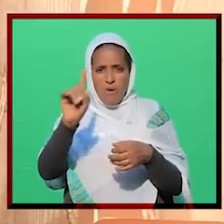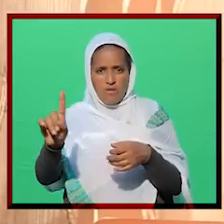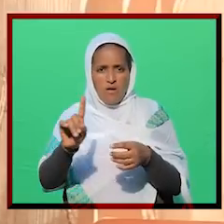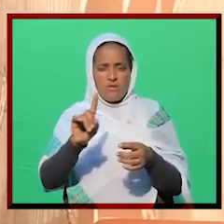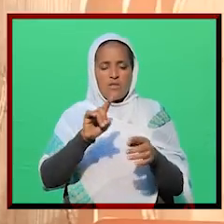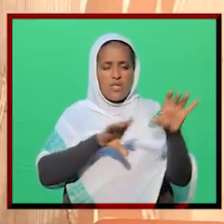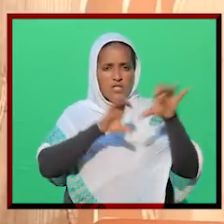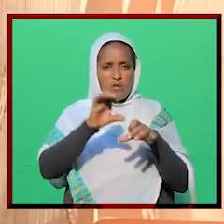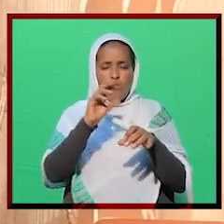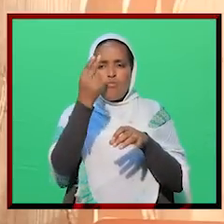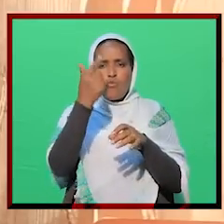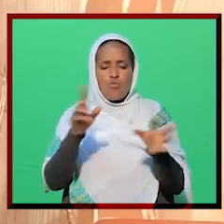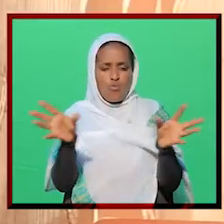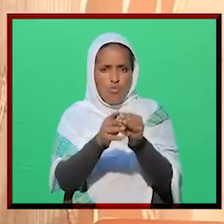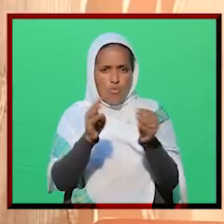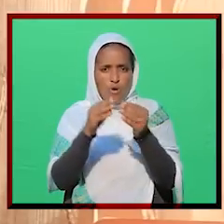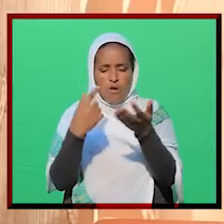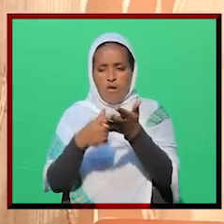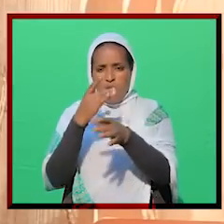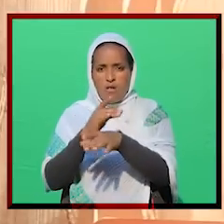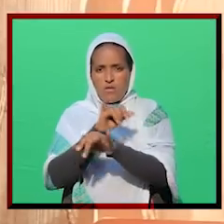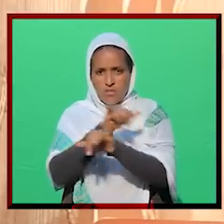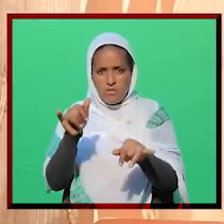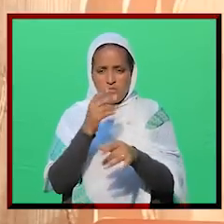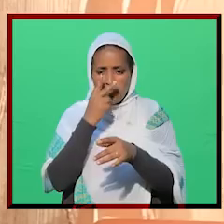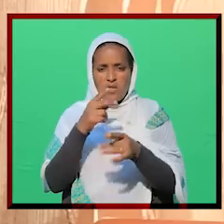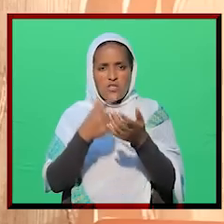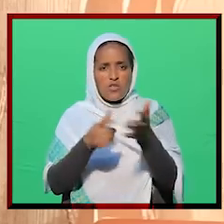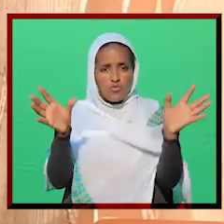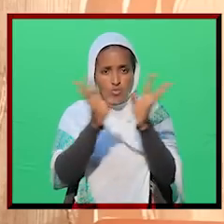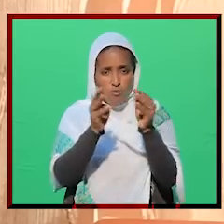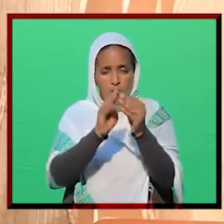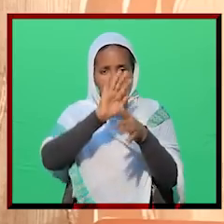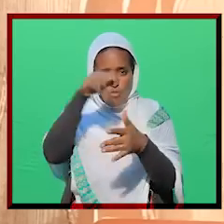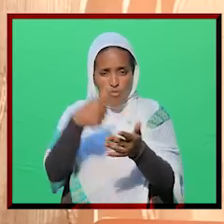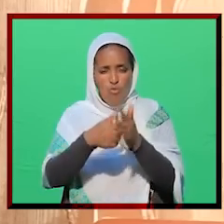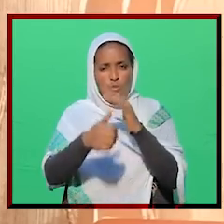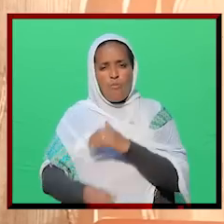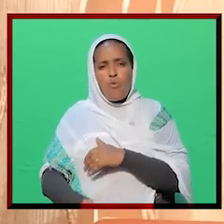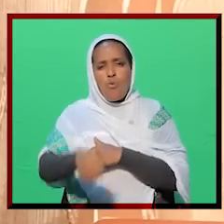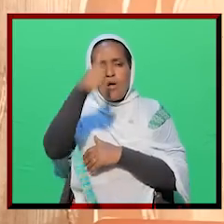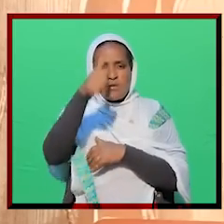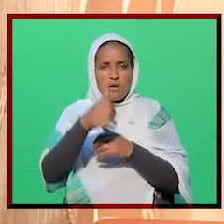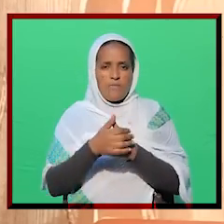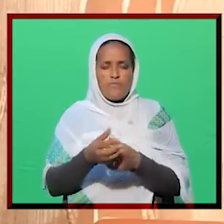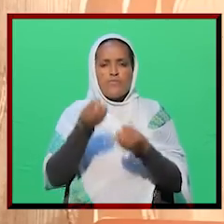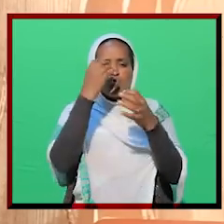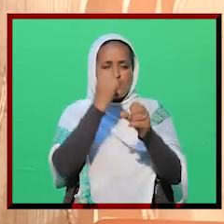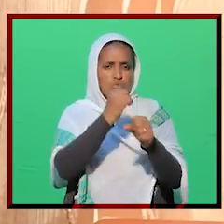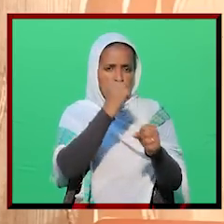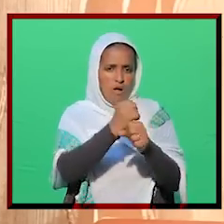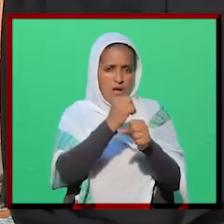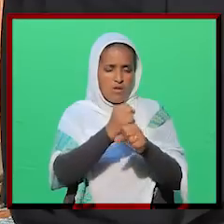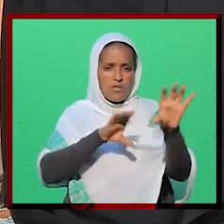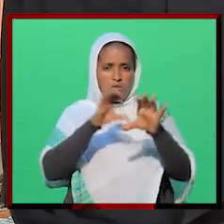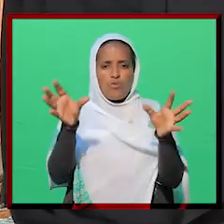ደግሞ እንደዚያው። እነዚህ ጉባኤት በዋናነት ብዙ ስራ የተሰራባቸው ጉባኤት ናቸው።